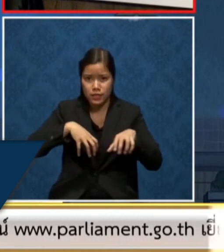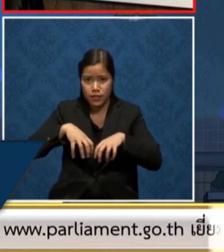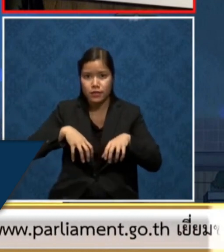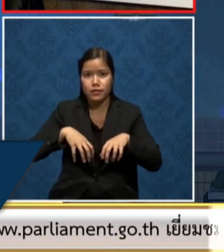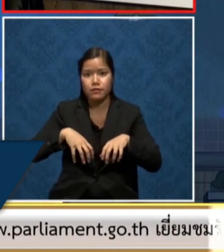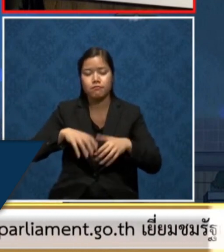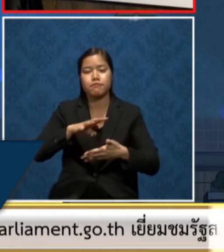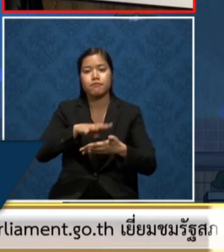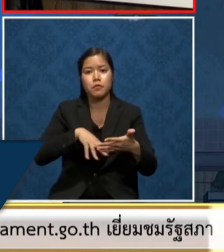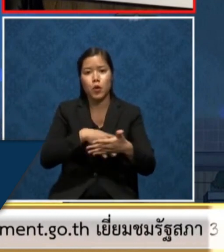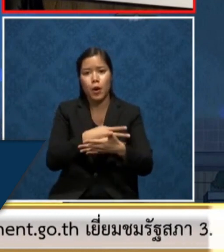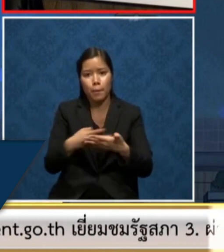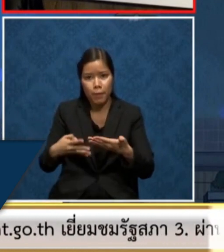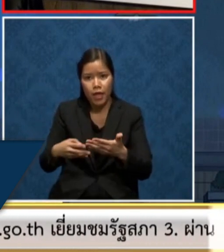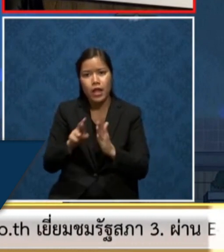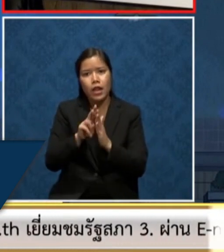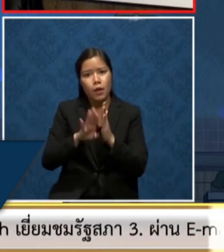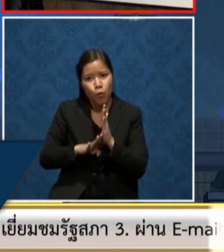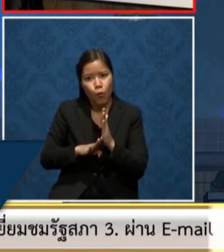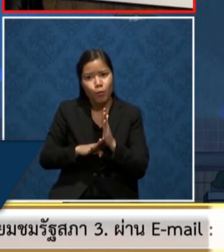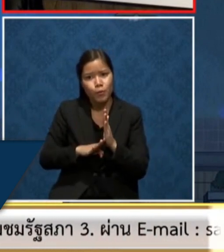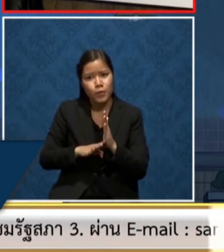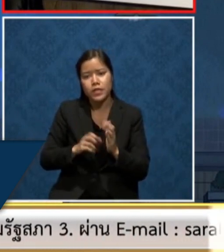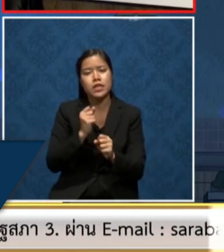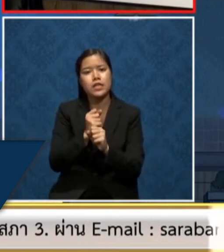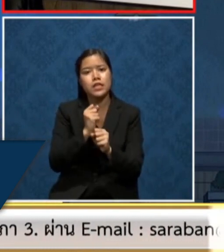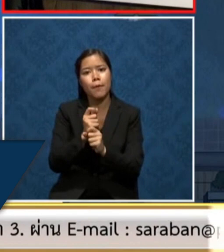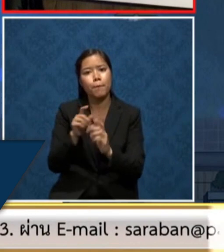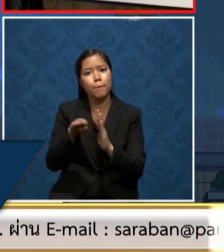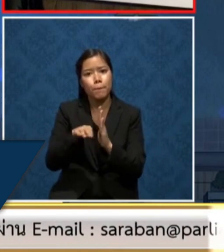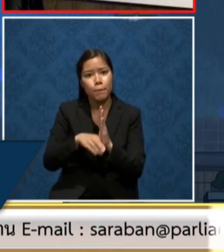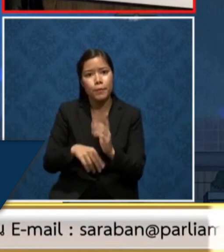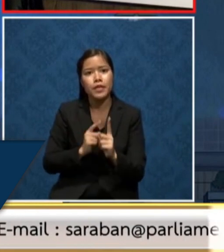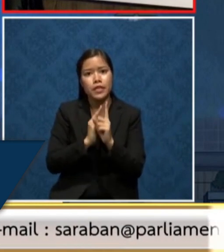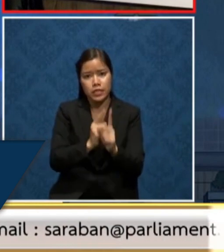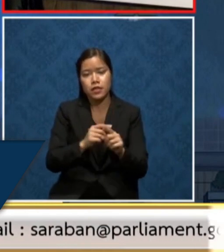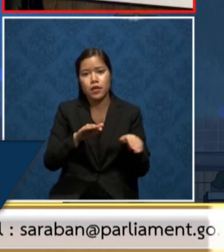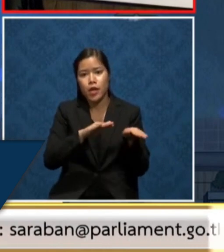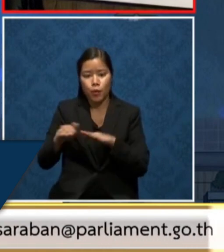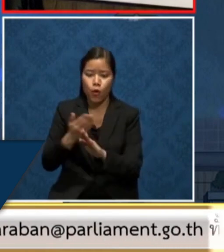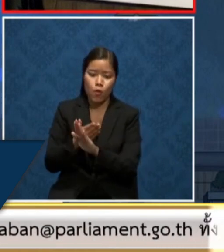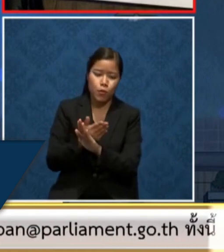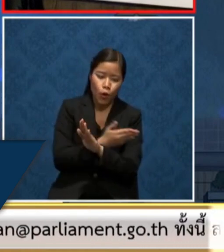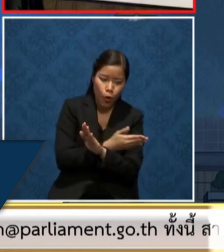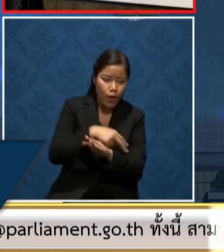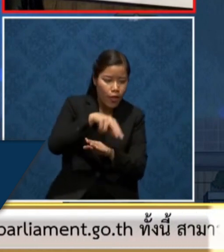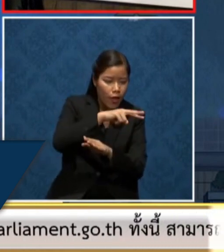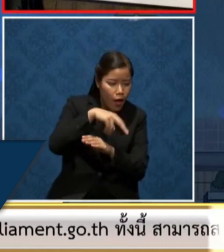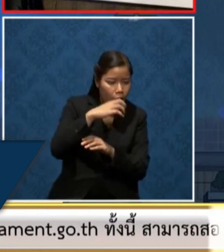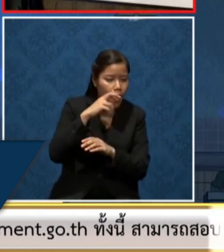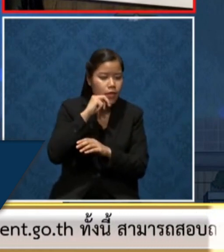แบแผนที่มันเป็ระบบระเบียบมากกาที่ผ่านมาจะยความพร้อมหาเลงนำดเพื่เตรยมไว้